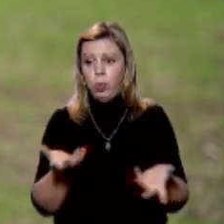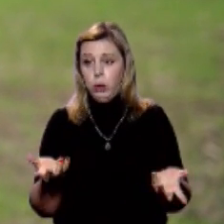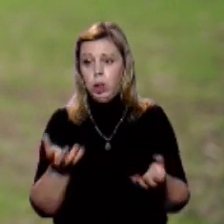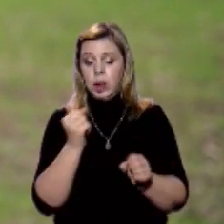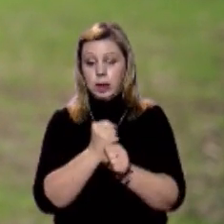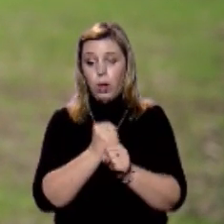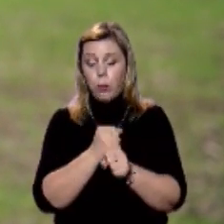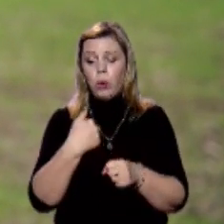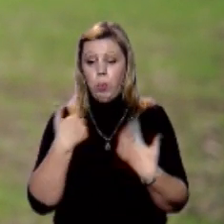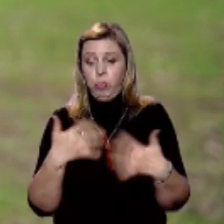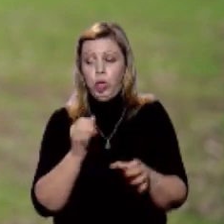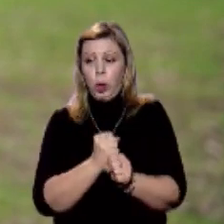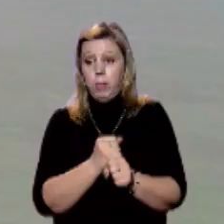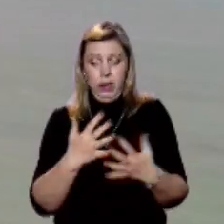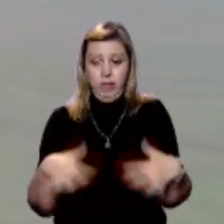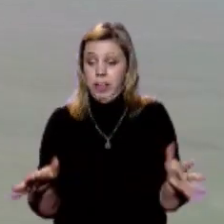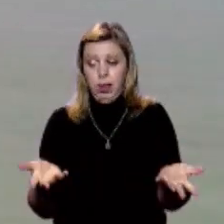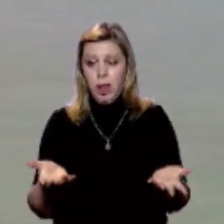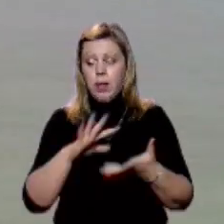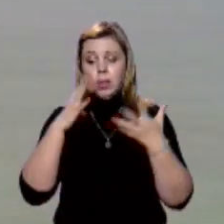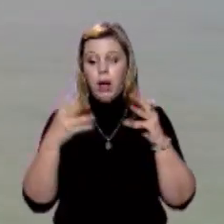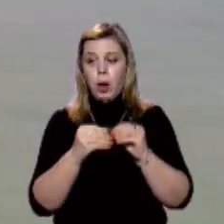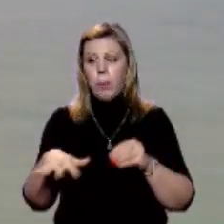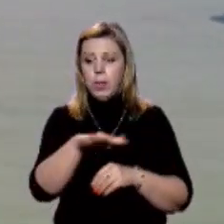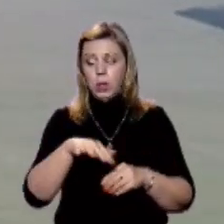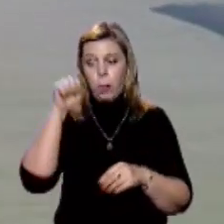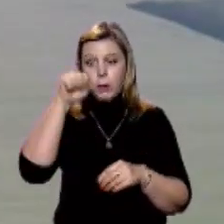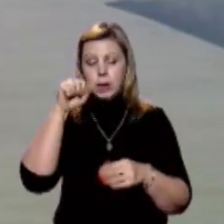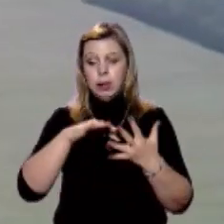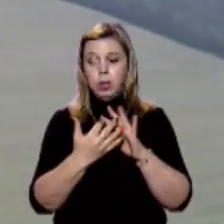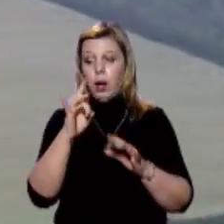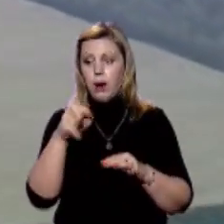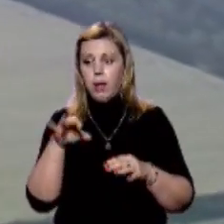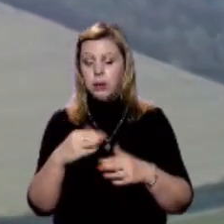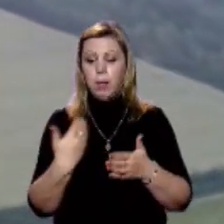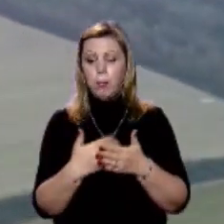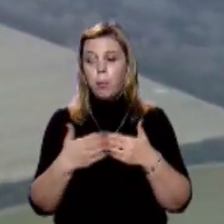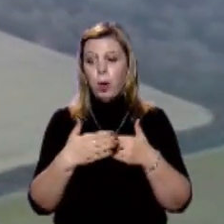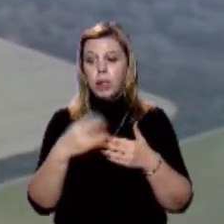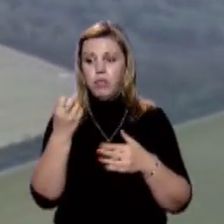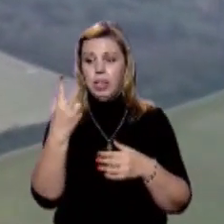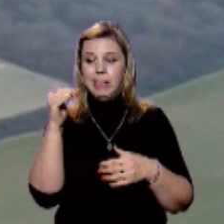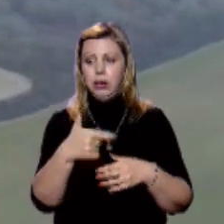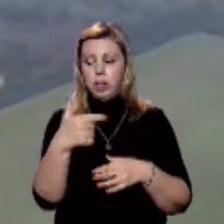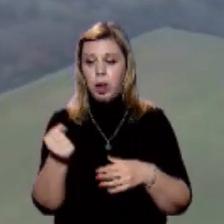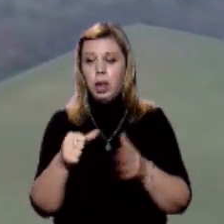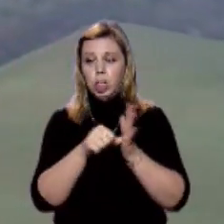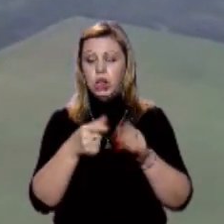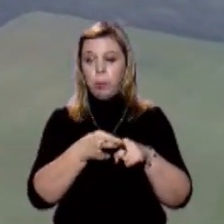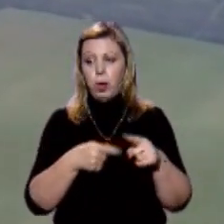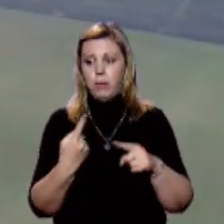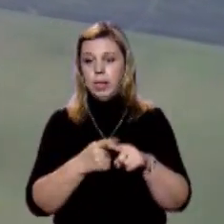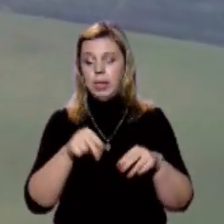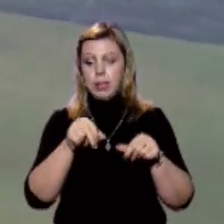за роботу ми то зробили, і все. Загалом територія Баранинської сільської ради – понад 12 тисяч гектарів.